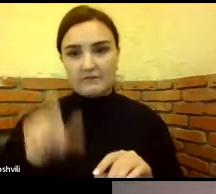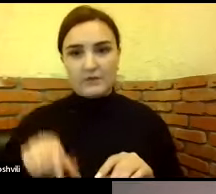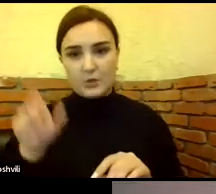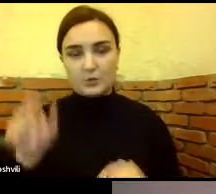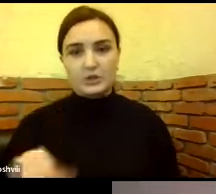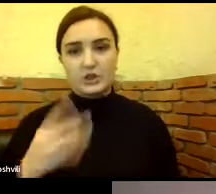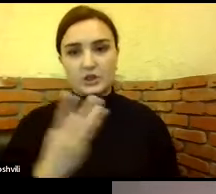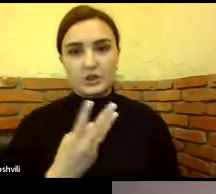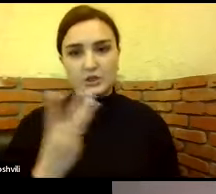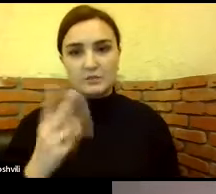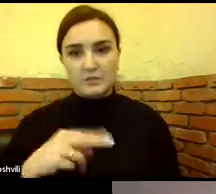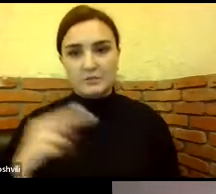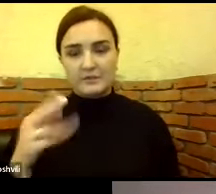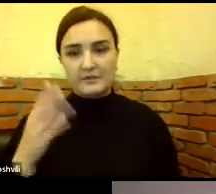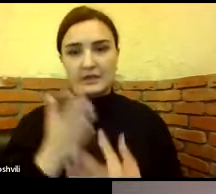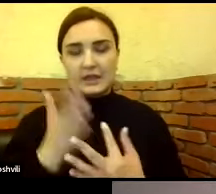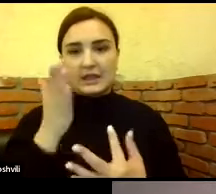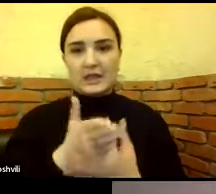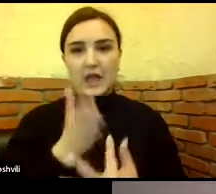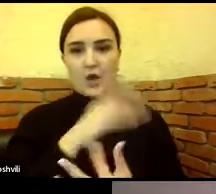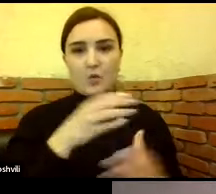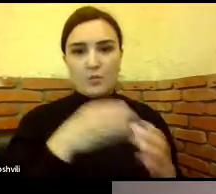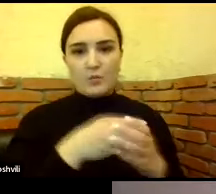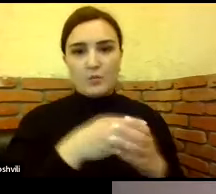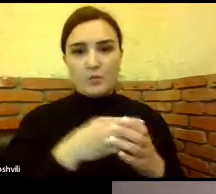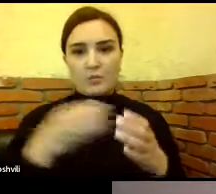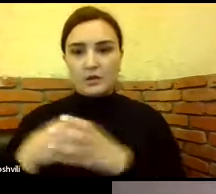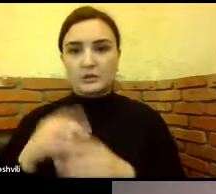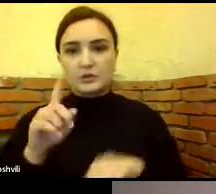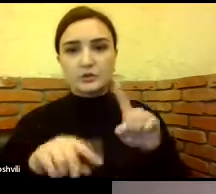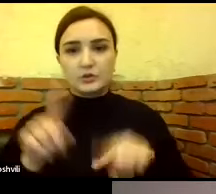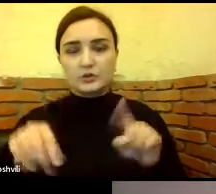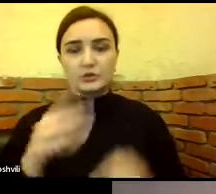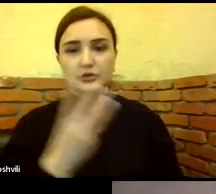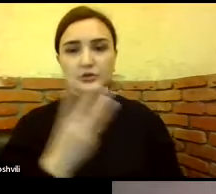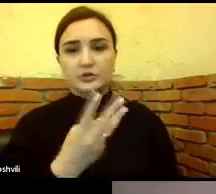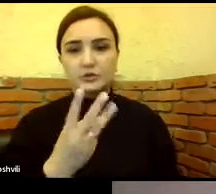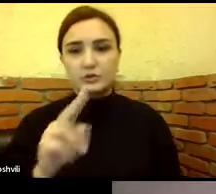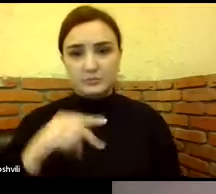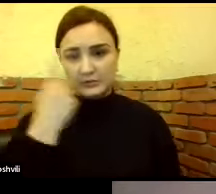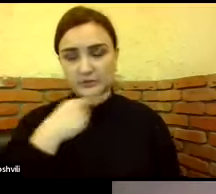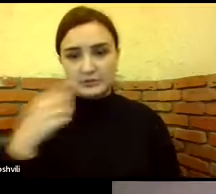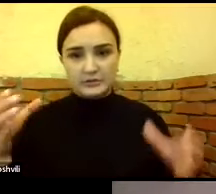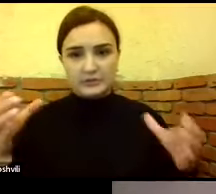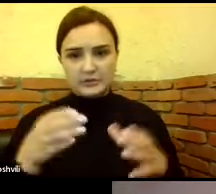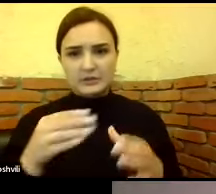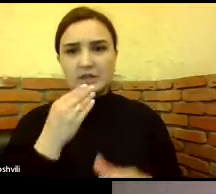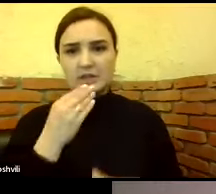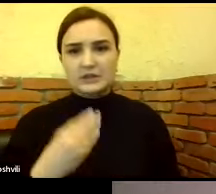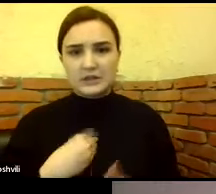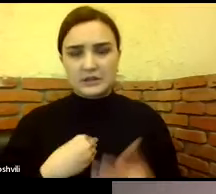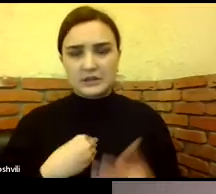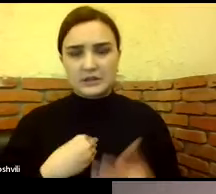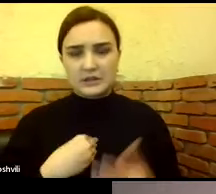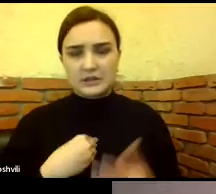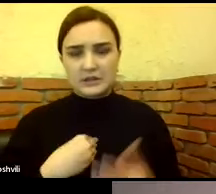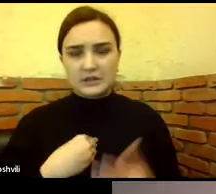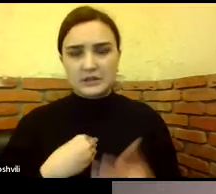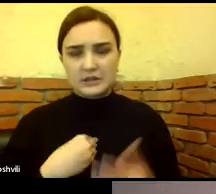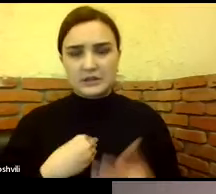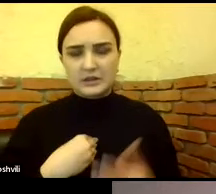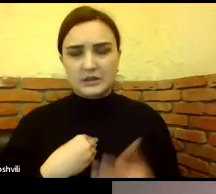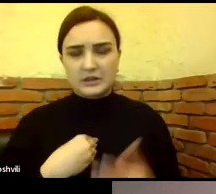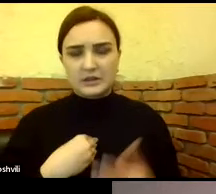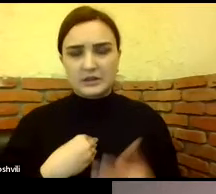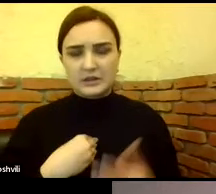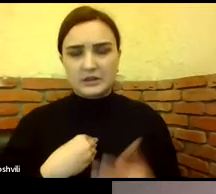აი იმენა დაყოფა ხდება, იმიტომ რომ ზოგი შეშემოპირი ამბობს, რომ ეს უტაქტობა არის, იმიტომ რომ რაში გჭირდება შენ ეს ინფორმაცია. და